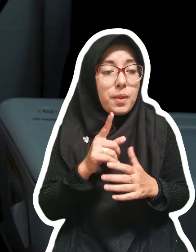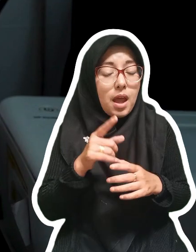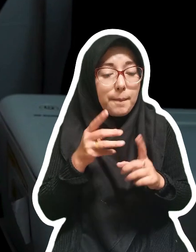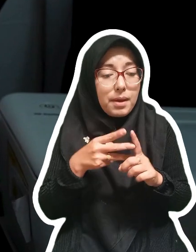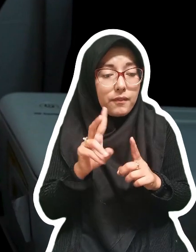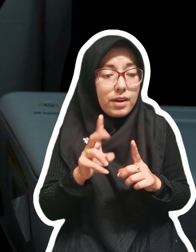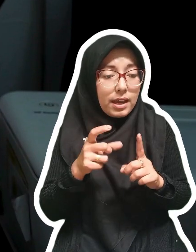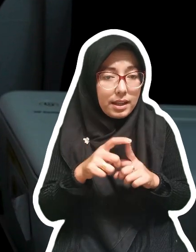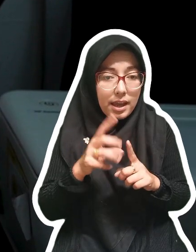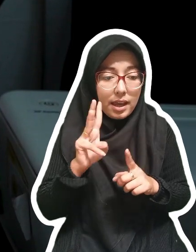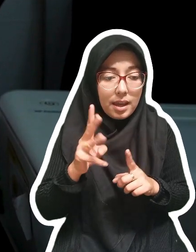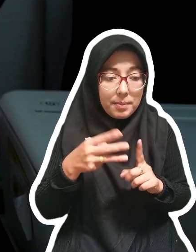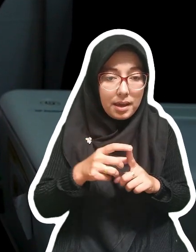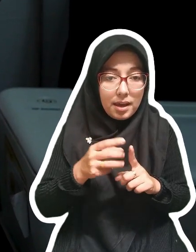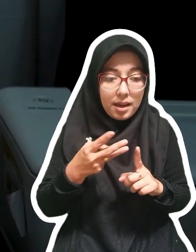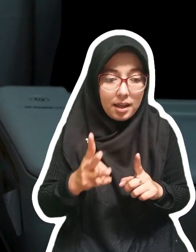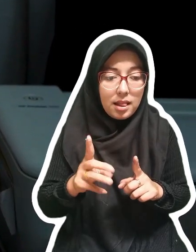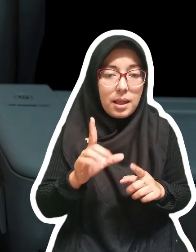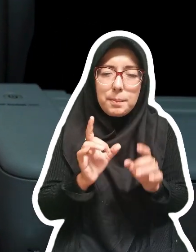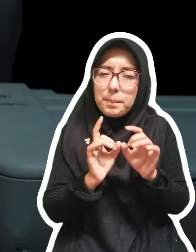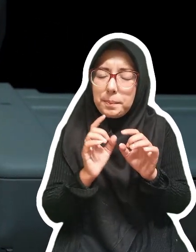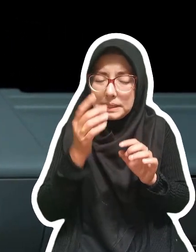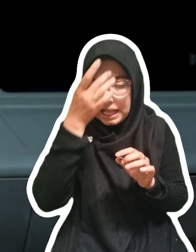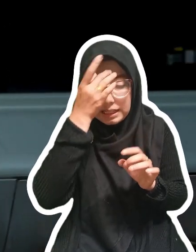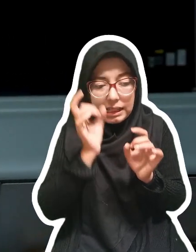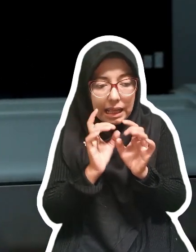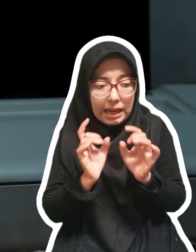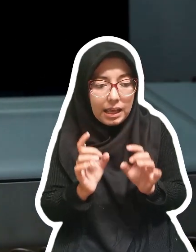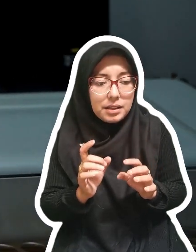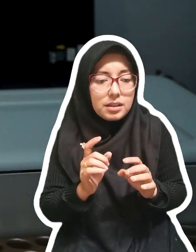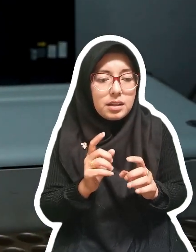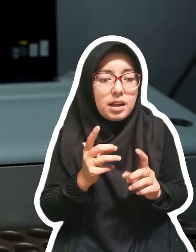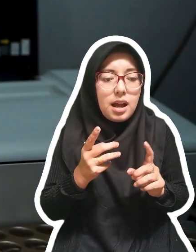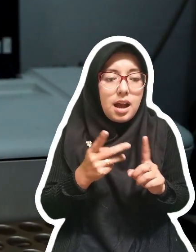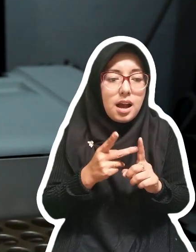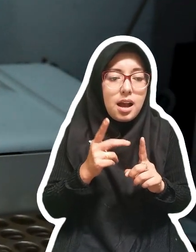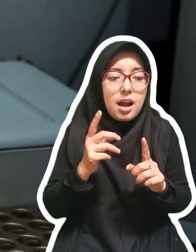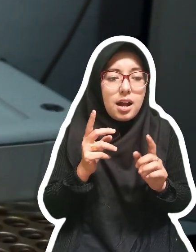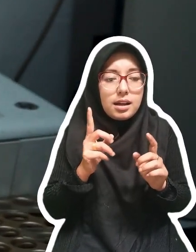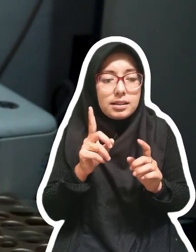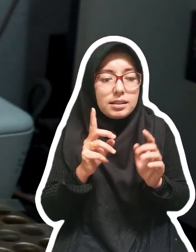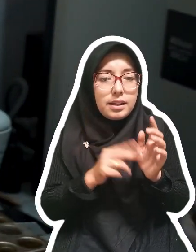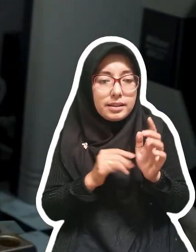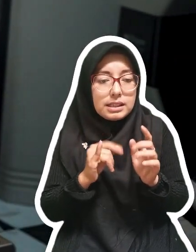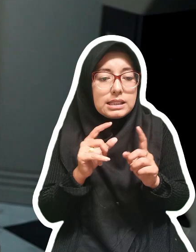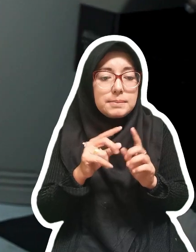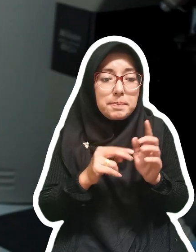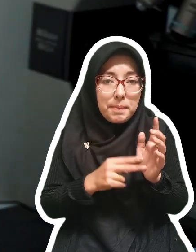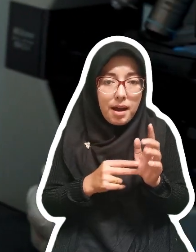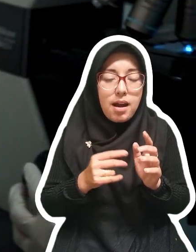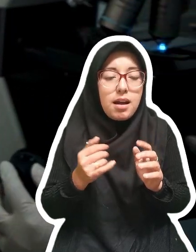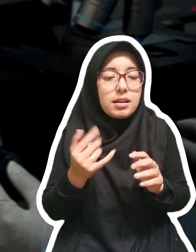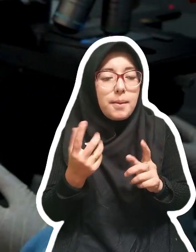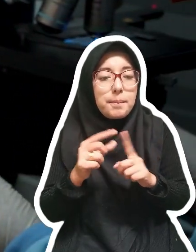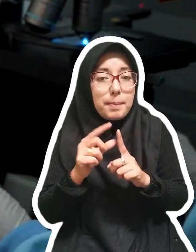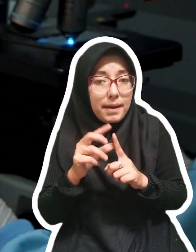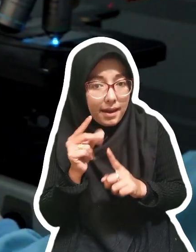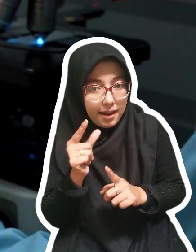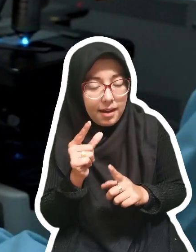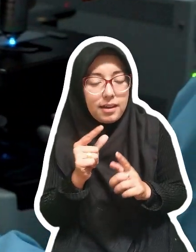BVD, EBL, Jembrana, ASF, A1N1, NIPAH,